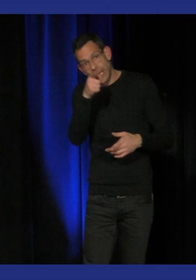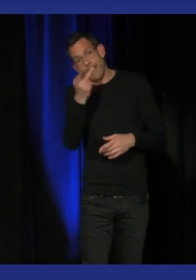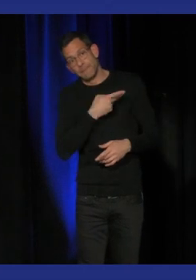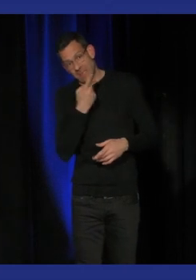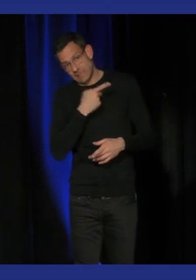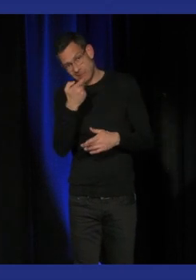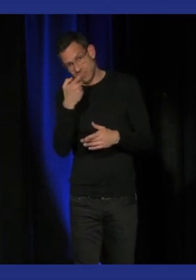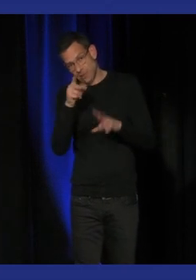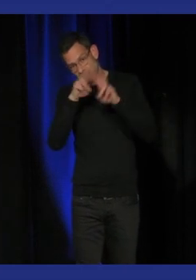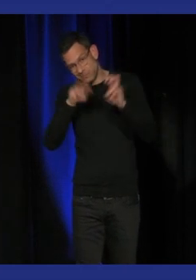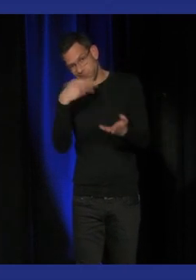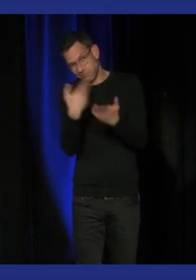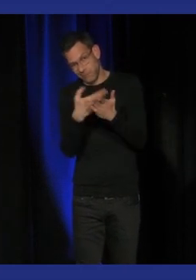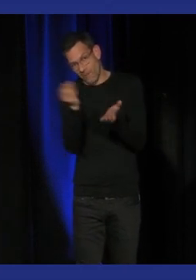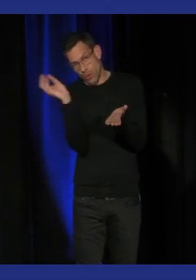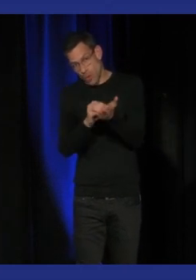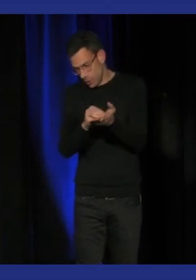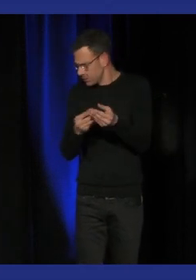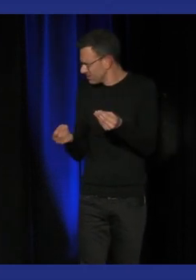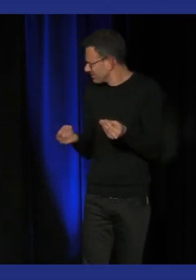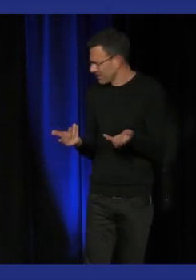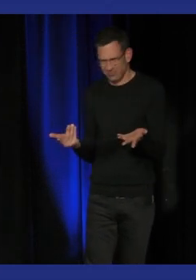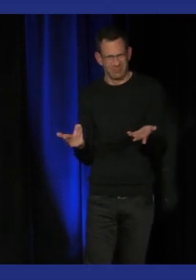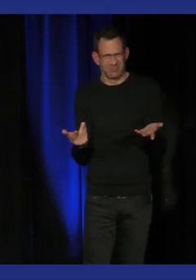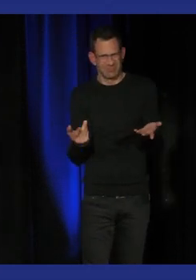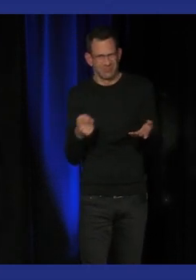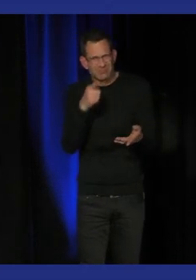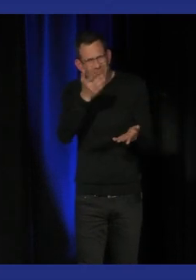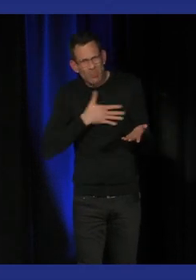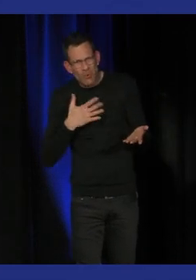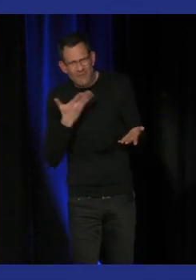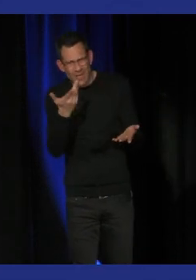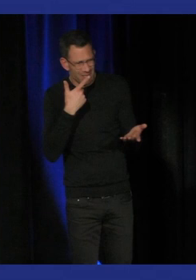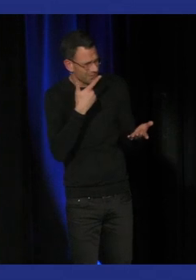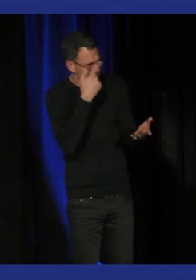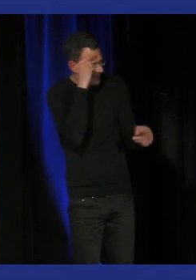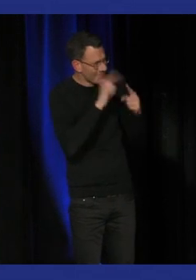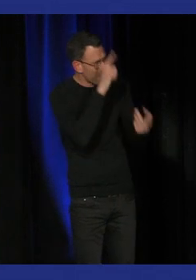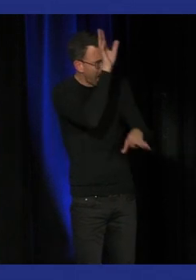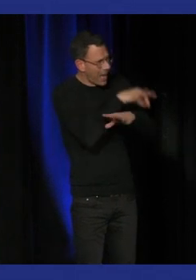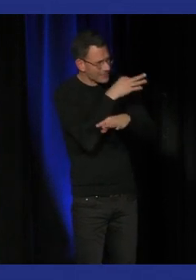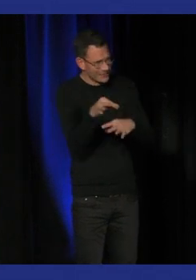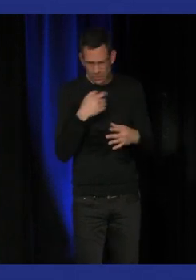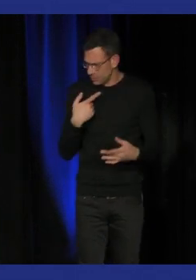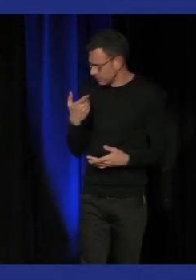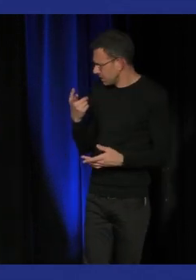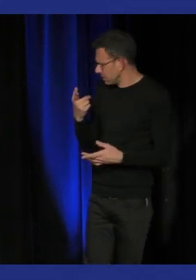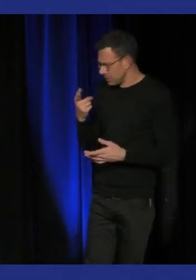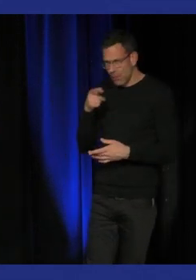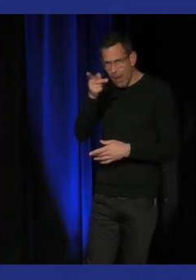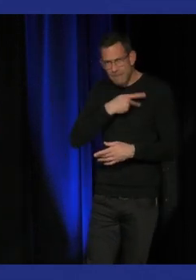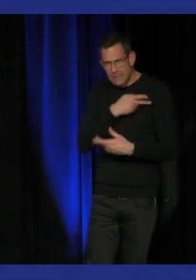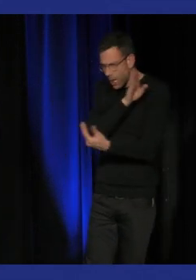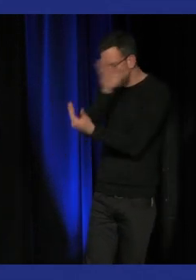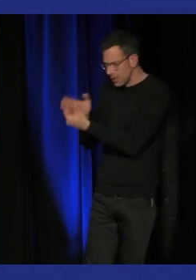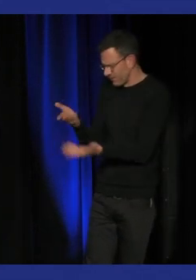conclusion médicale. Et je dis, mais ça, c'est de l'accessibilité du cadre bâti, pourquoi aller demander à la médecine machin. Ah bah oui, c'est comme ça. Et puis,